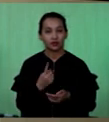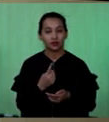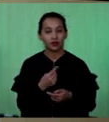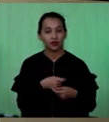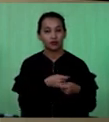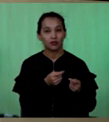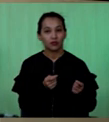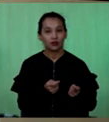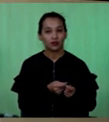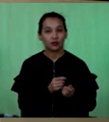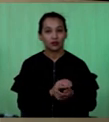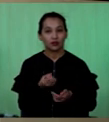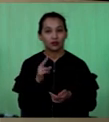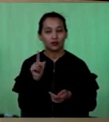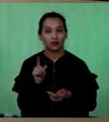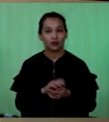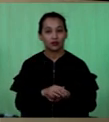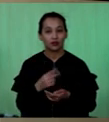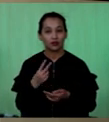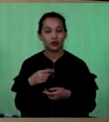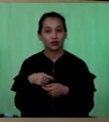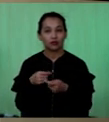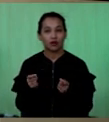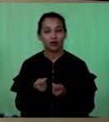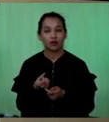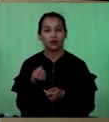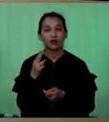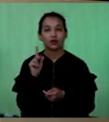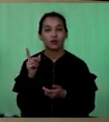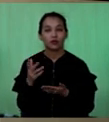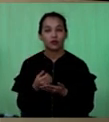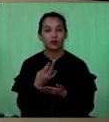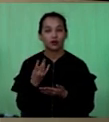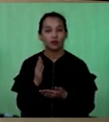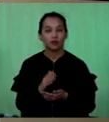kilogram, ikkinchi pallada necha kilogramligini topishimiz kerak.